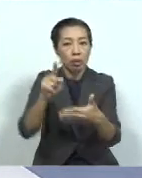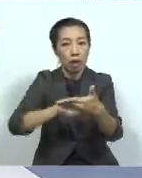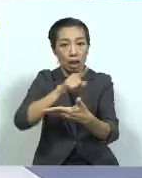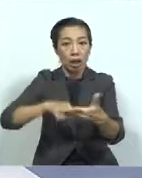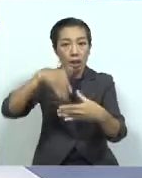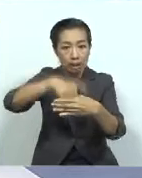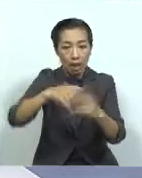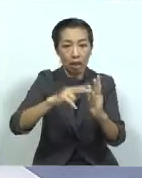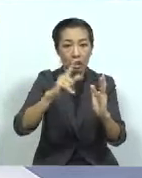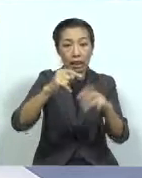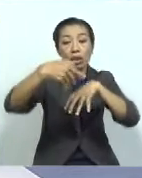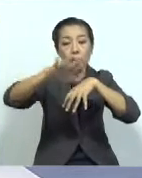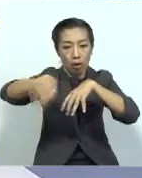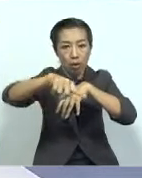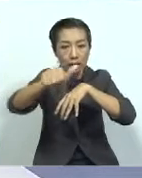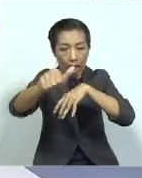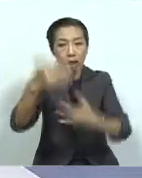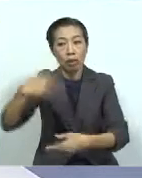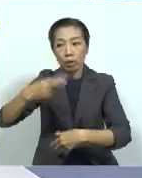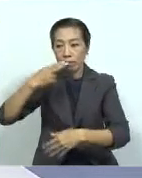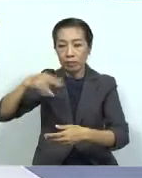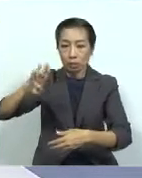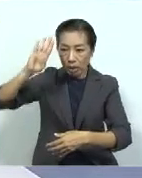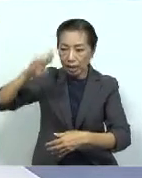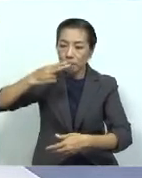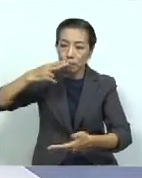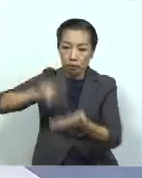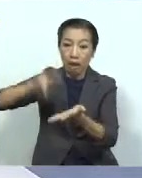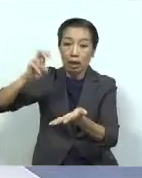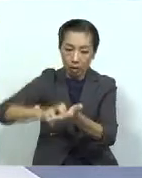ยันจากหน่วยงานเข้าไปก็จะทำให้เราสามารถไปใช้สิทธิ์ในการเลือกตั้งได้ด้วยนะคะ